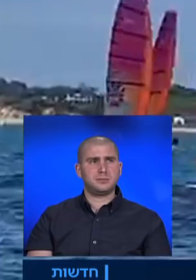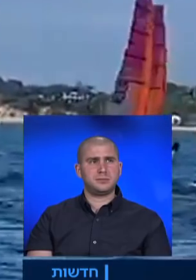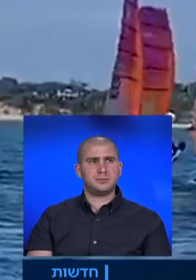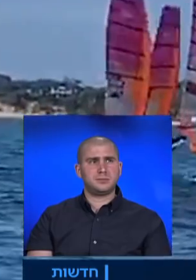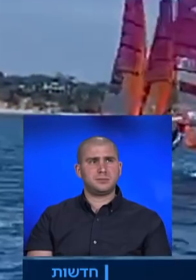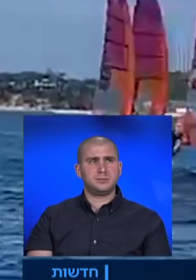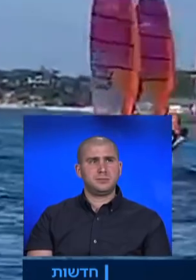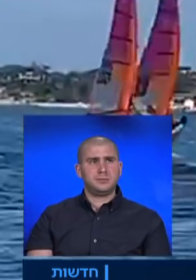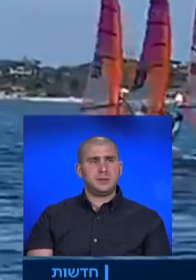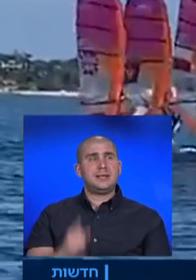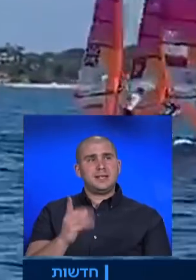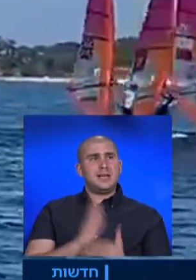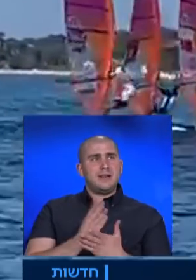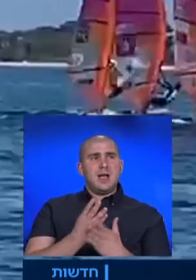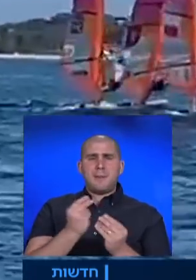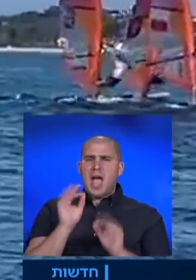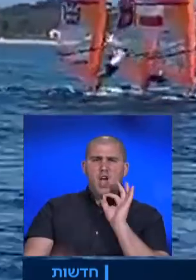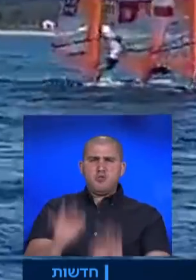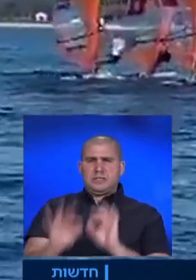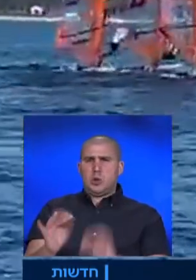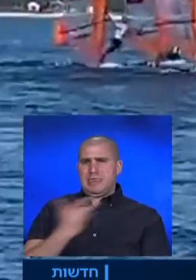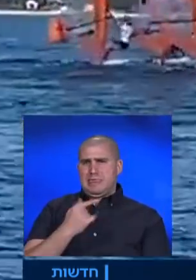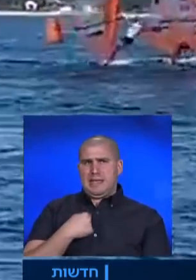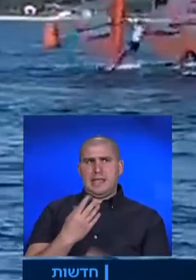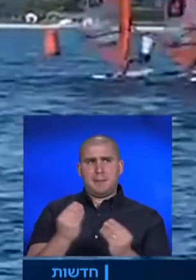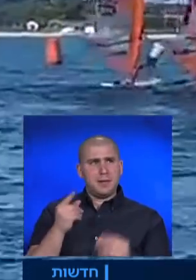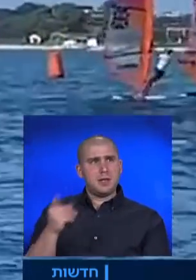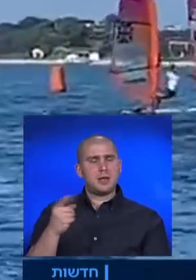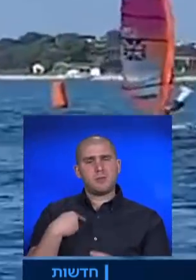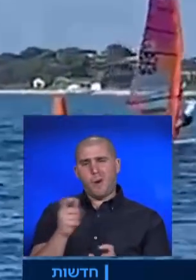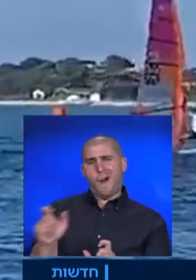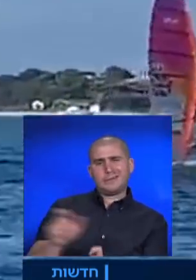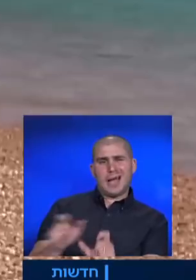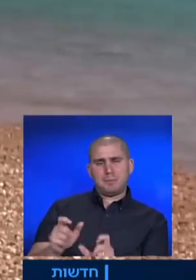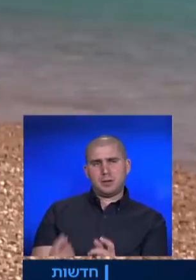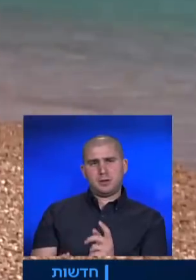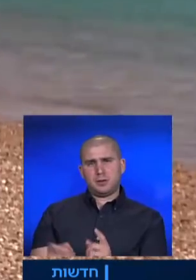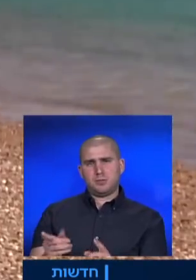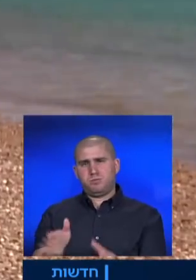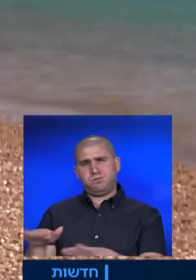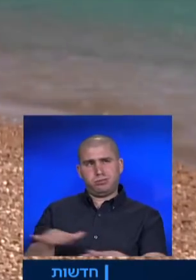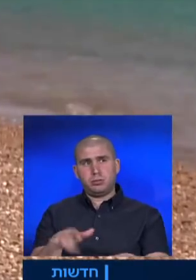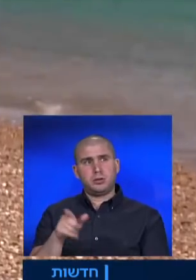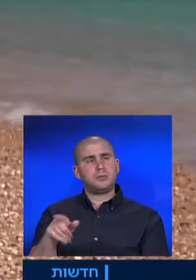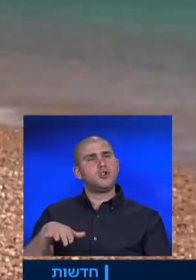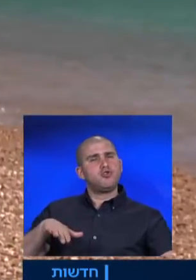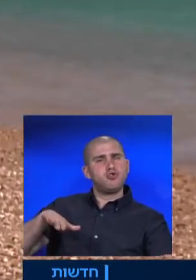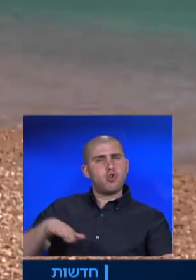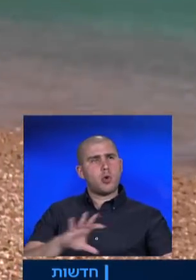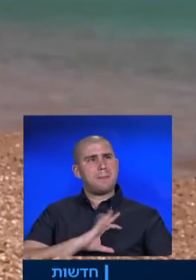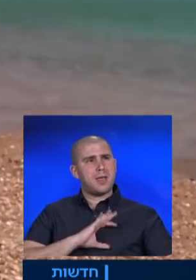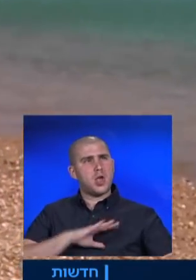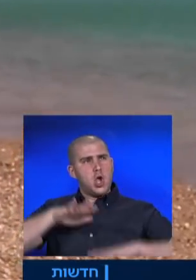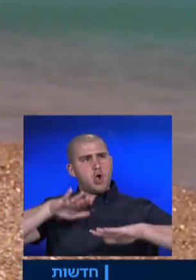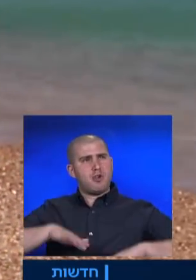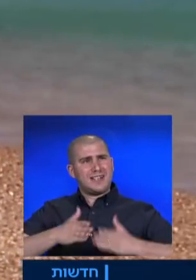היא יצאה בהרבה השמצות נגדי שחסמתי אותה, ובשיוט מדליות יושב על הסירה שופט